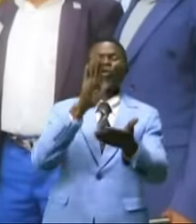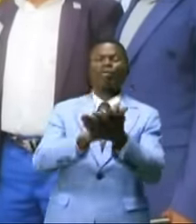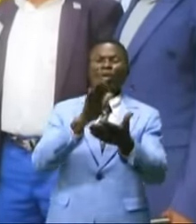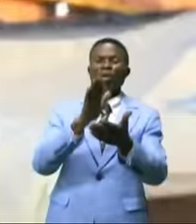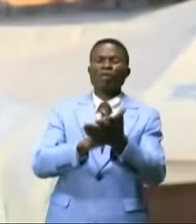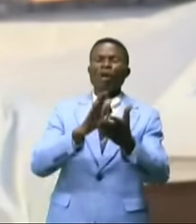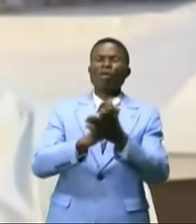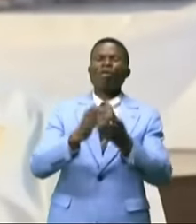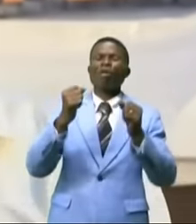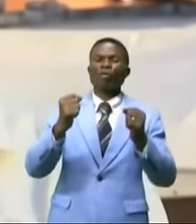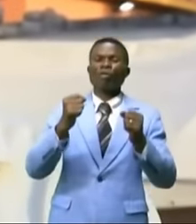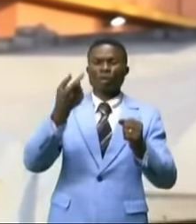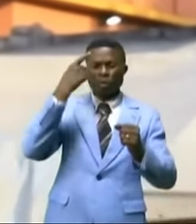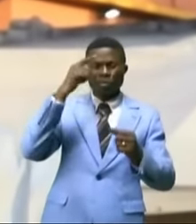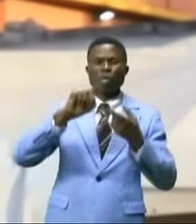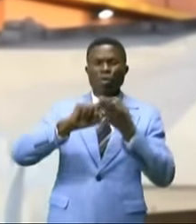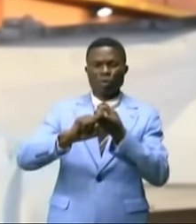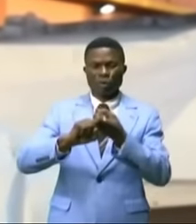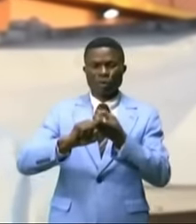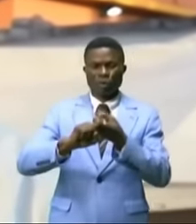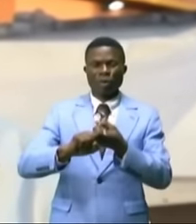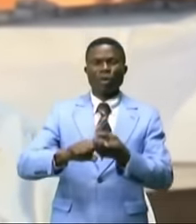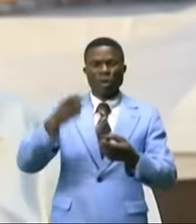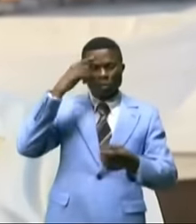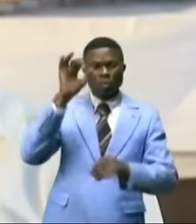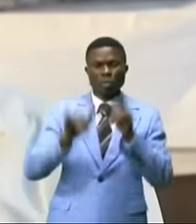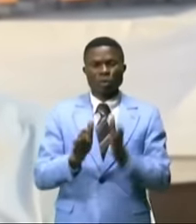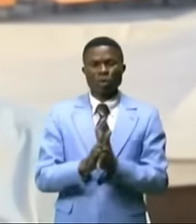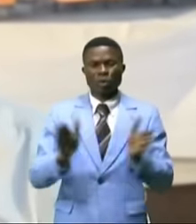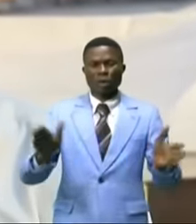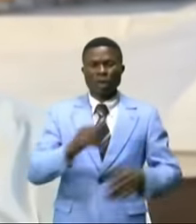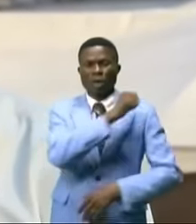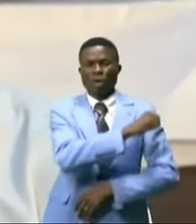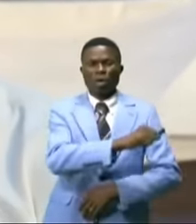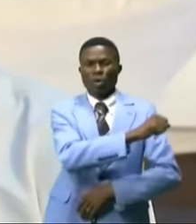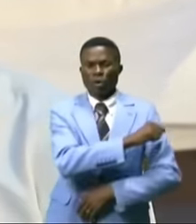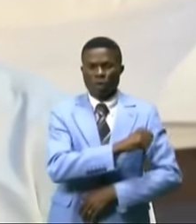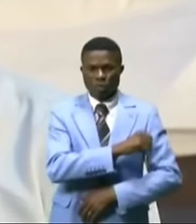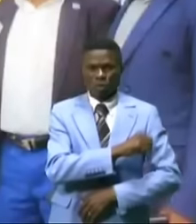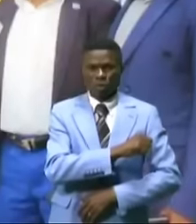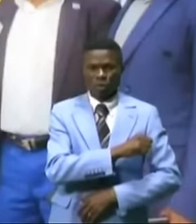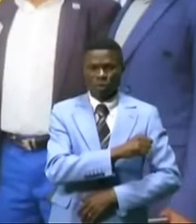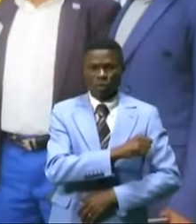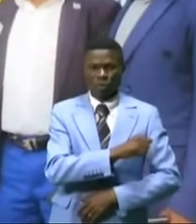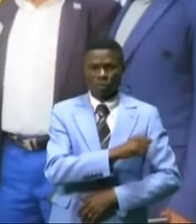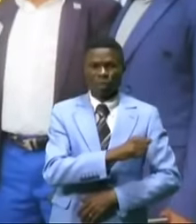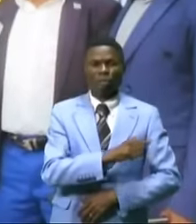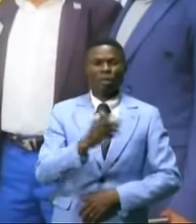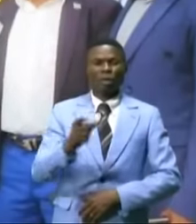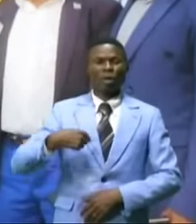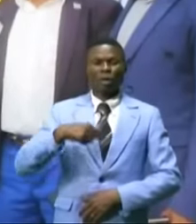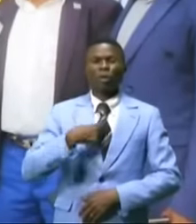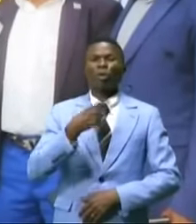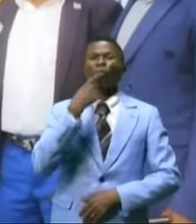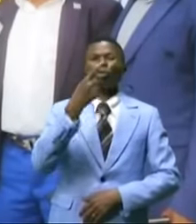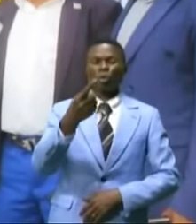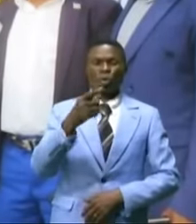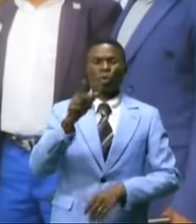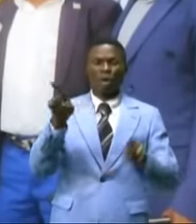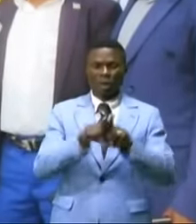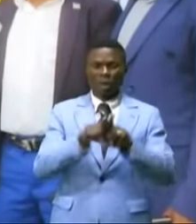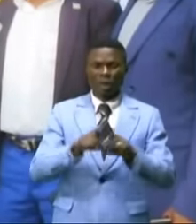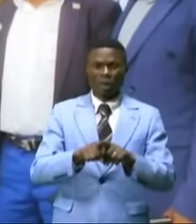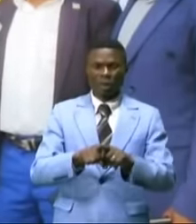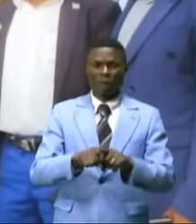plus déférents pour la confiance placée au secrétaire général Augustin Kabuya Tshilombo, à qui nous adressons également